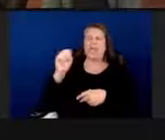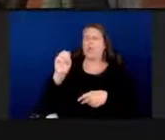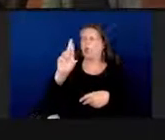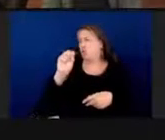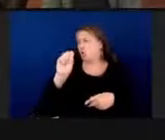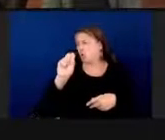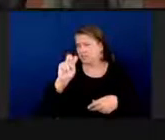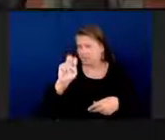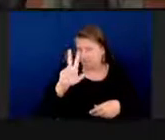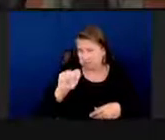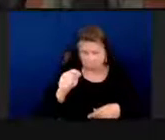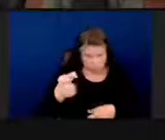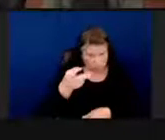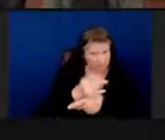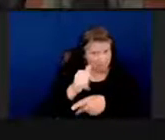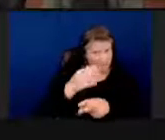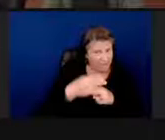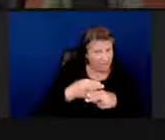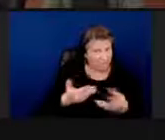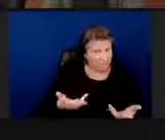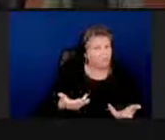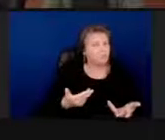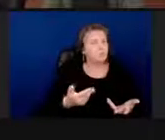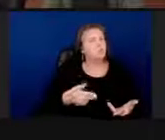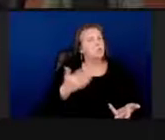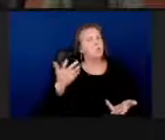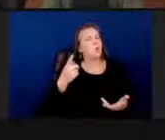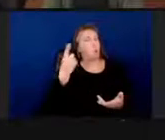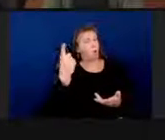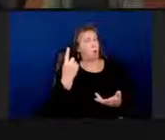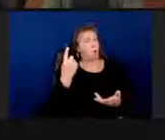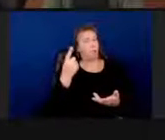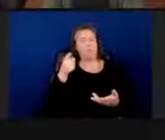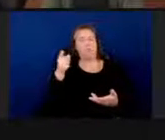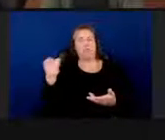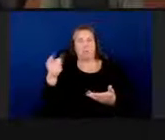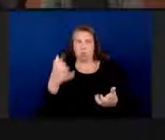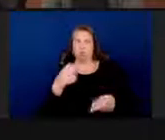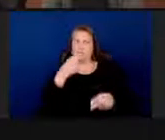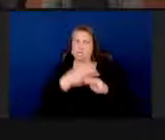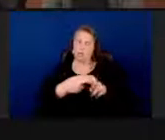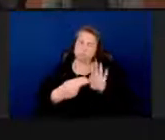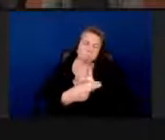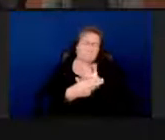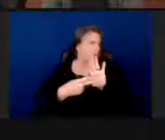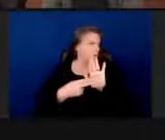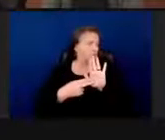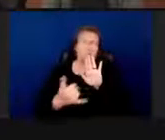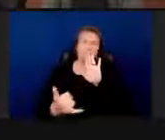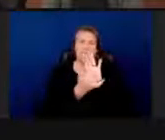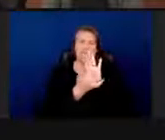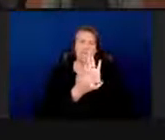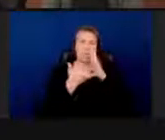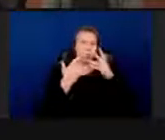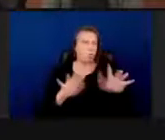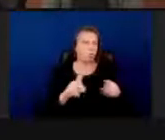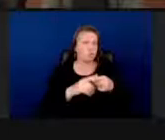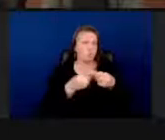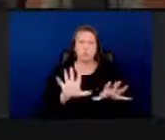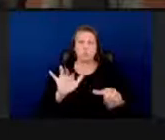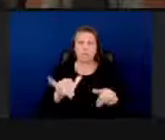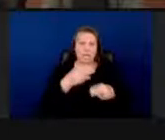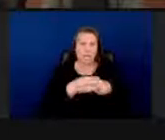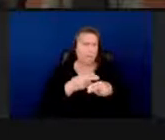روزفيل. كان باري كان اسم محلي وهم لم يريدوا لهذا الاسم أن يختفي. هل يمكنك أن تفسري